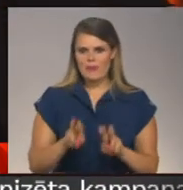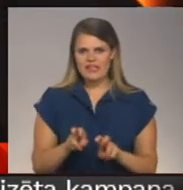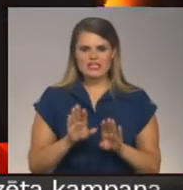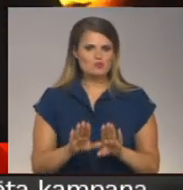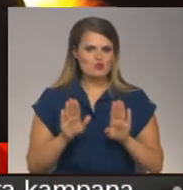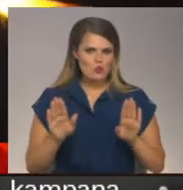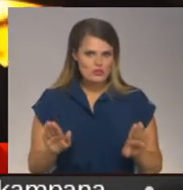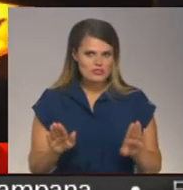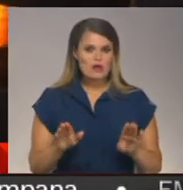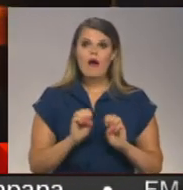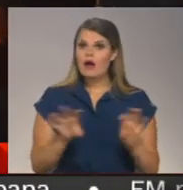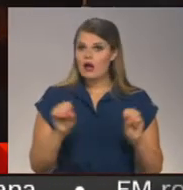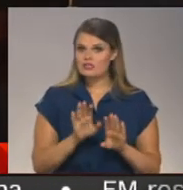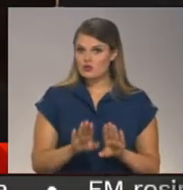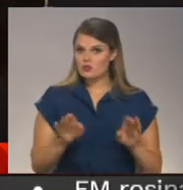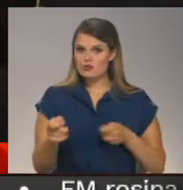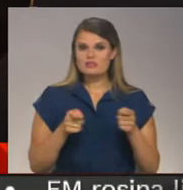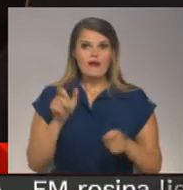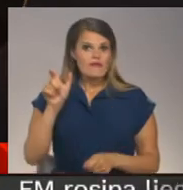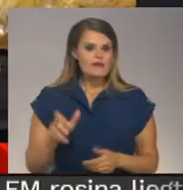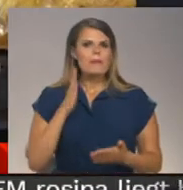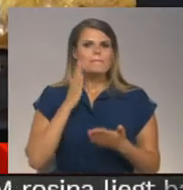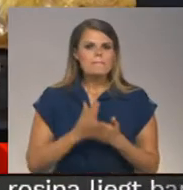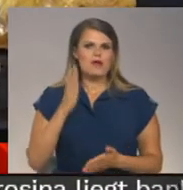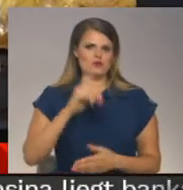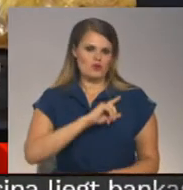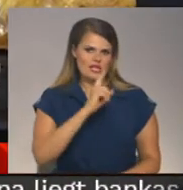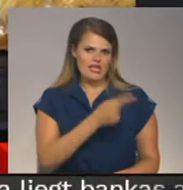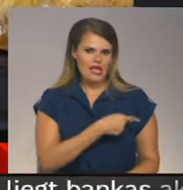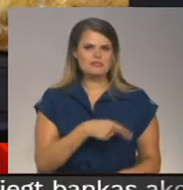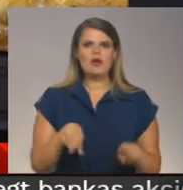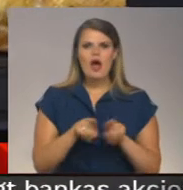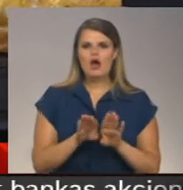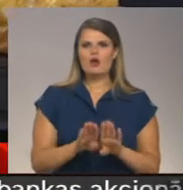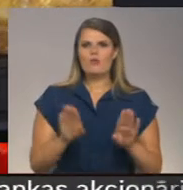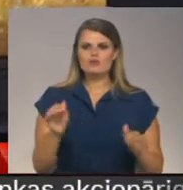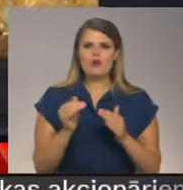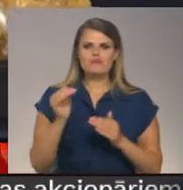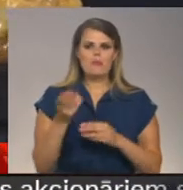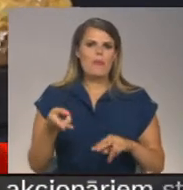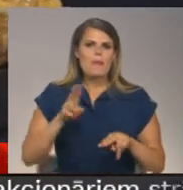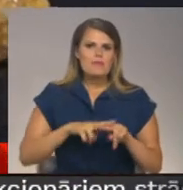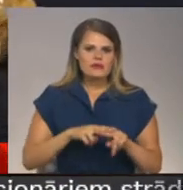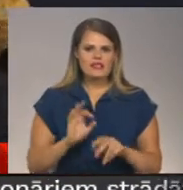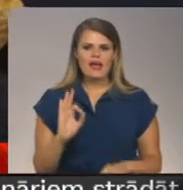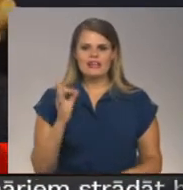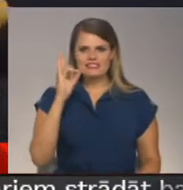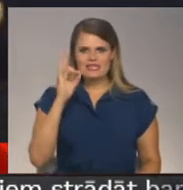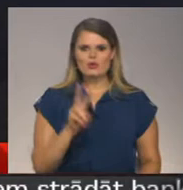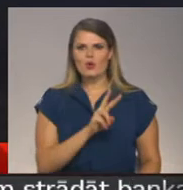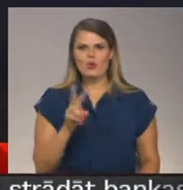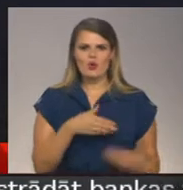muzejā. Kā stāsta muzeja vadītāja, tad beidzot bijusi iespēja arī muzeja krājumus papildināt ar dzintaru,